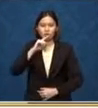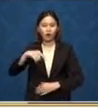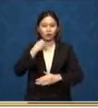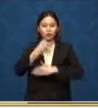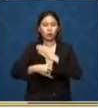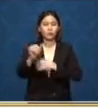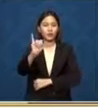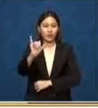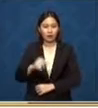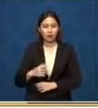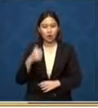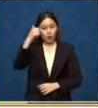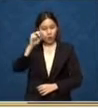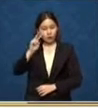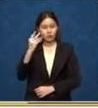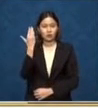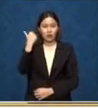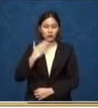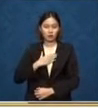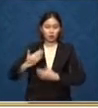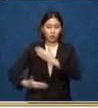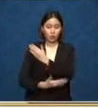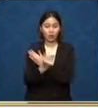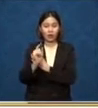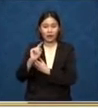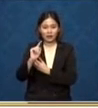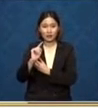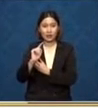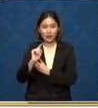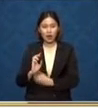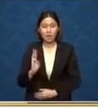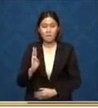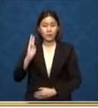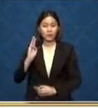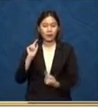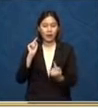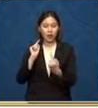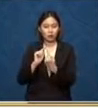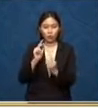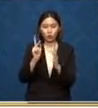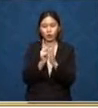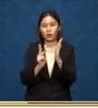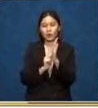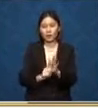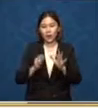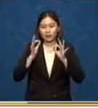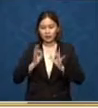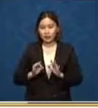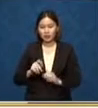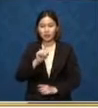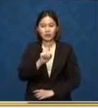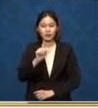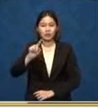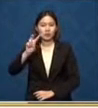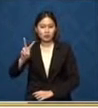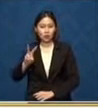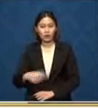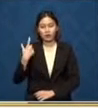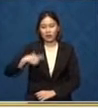ค่ะเมื่อ 2วันก่อนดิฉันมีโอกาสได้เข้าไปเป็นสักขีพยานในคดีการพิจารณา112ของทนาย